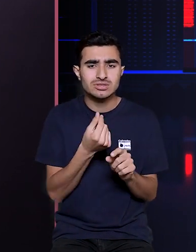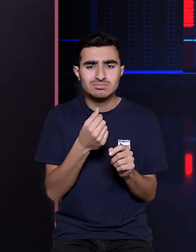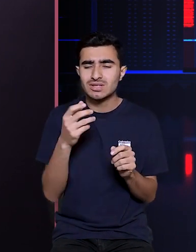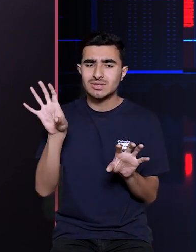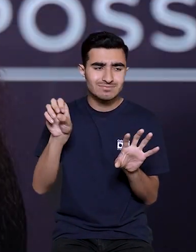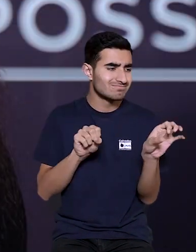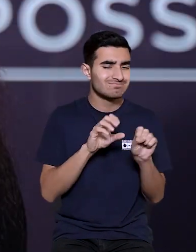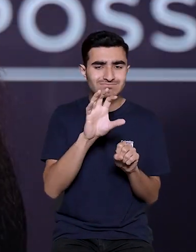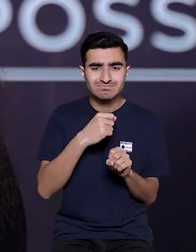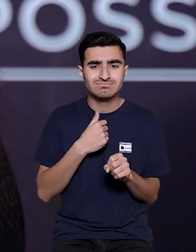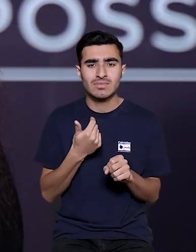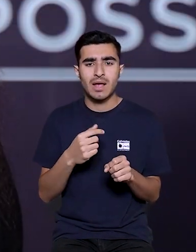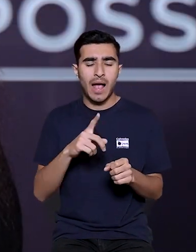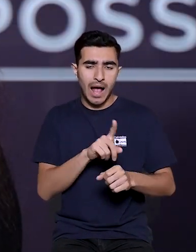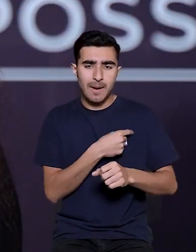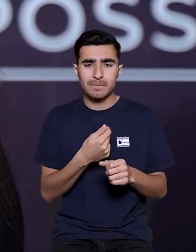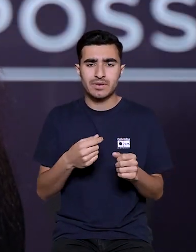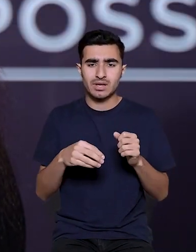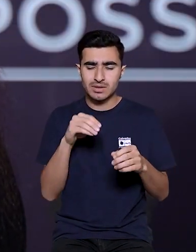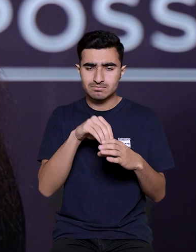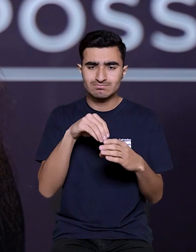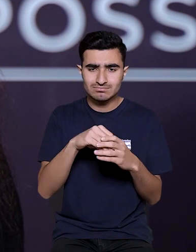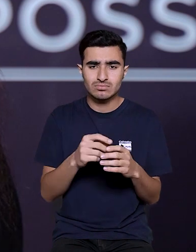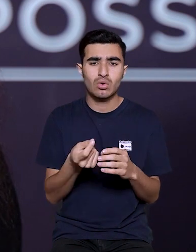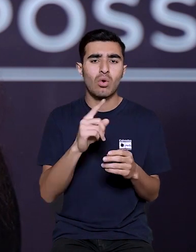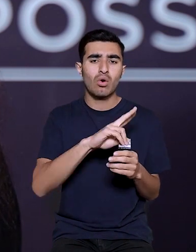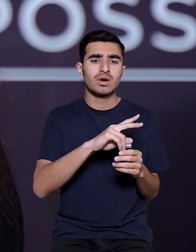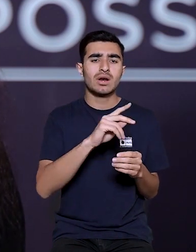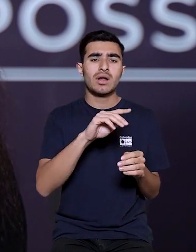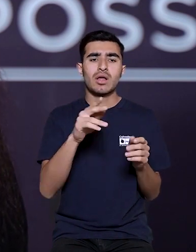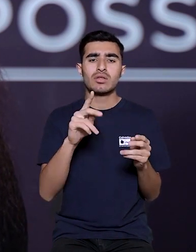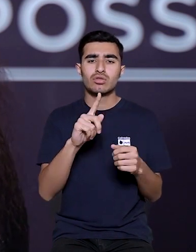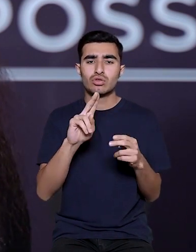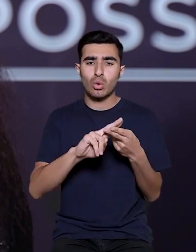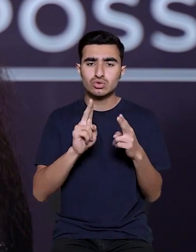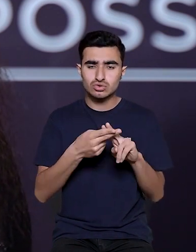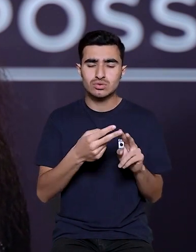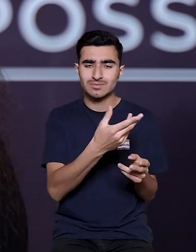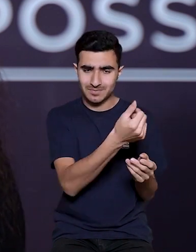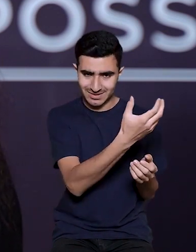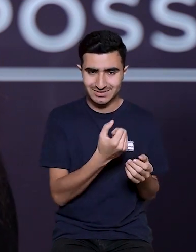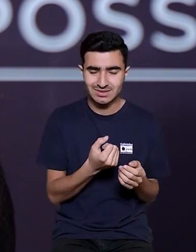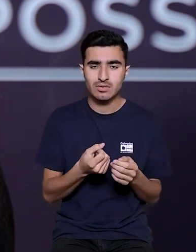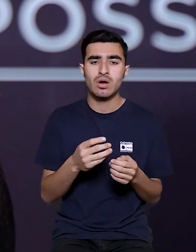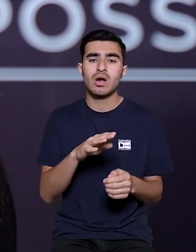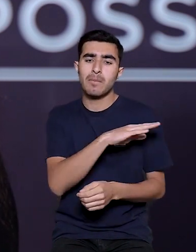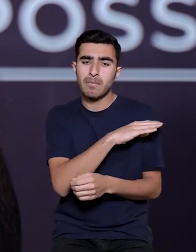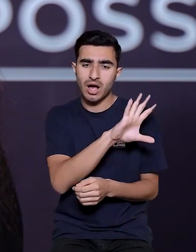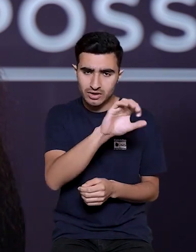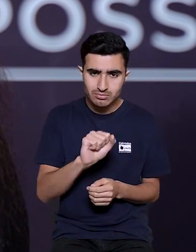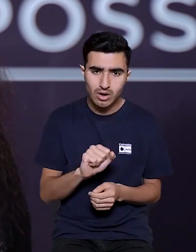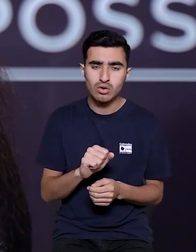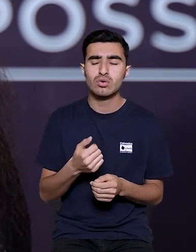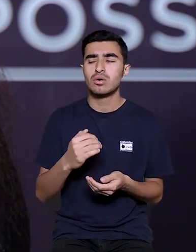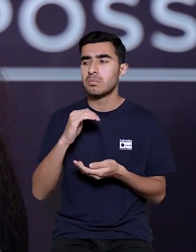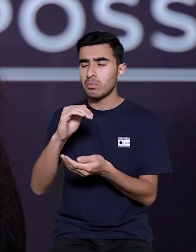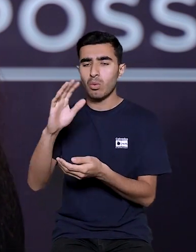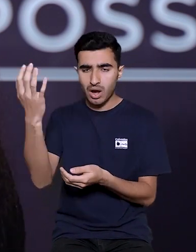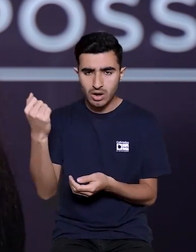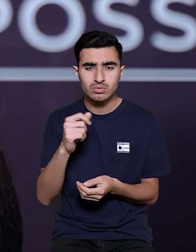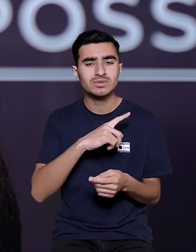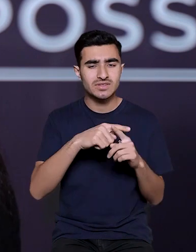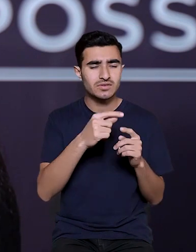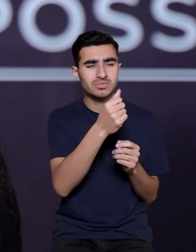करूँ, अपने सदके निकालूं, अपनी ज़कातें निकालूं, दोस्तों से मांगूं, बच्चों से मांगूं, बहनों से मांगूं, भाइयों से